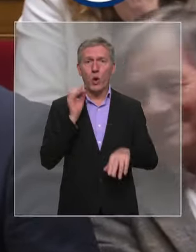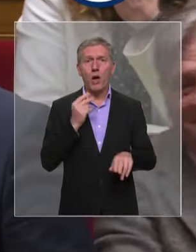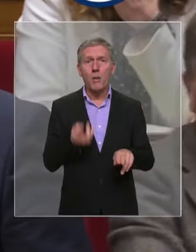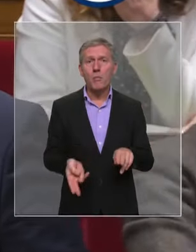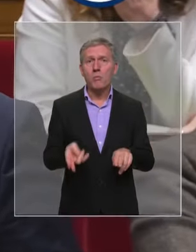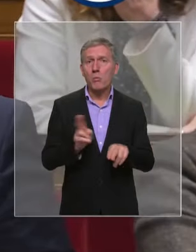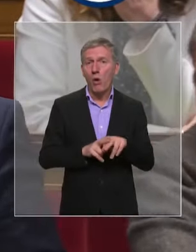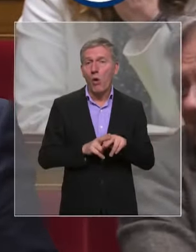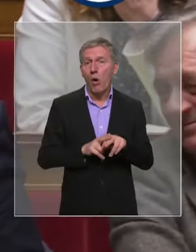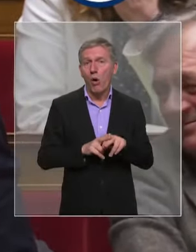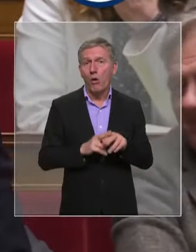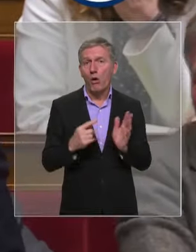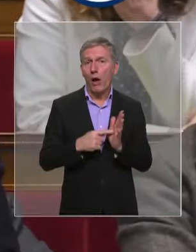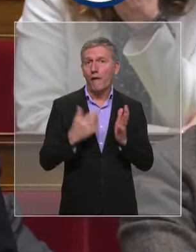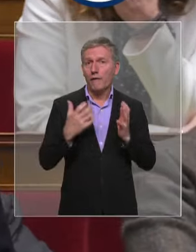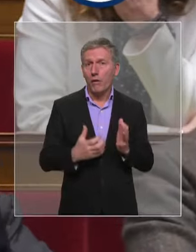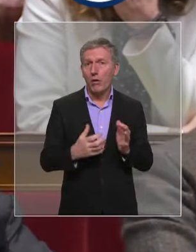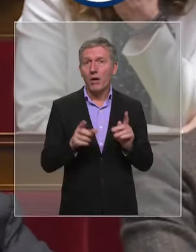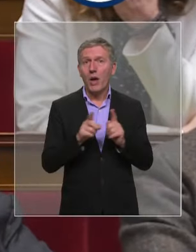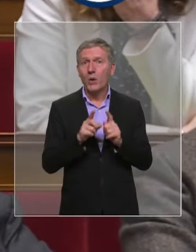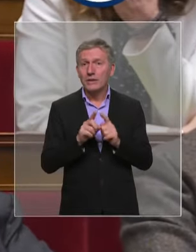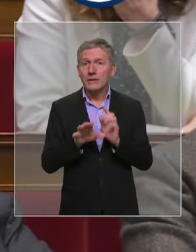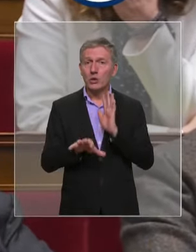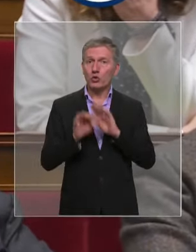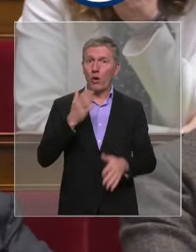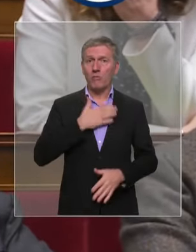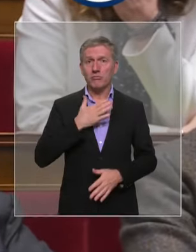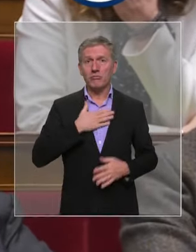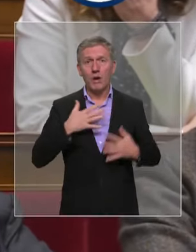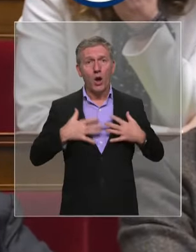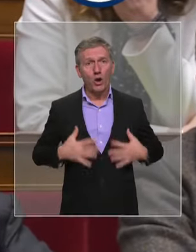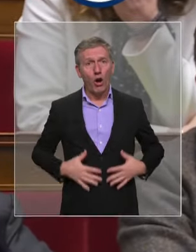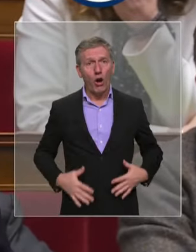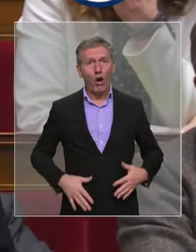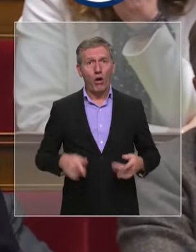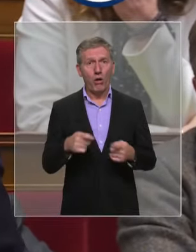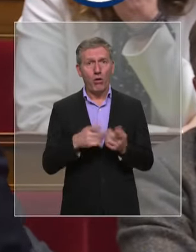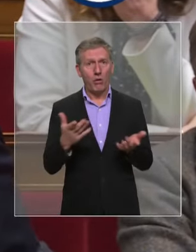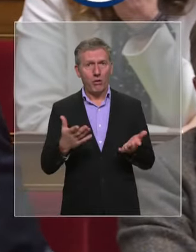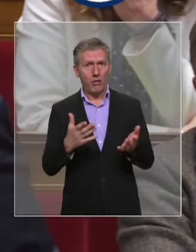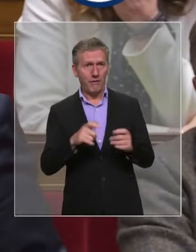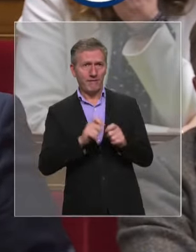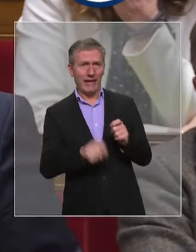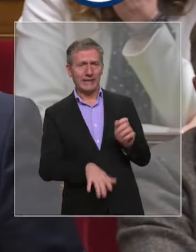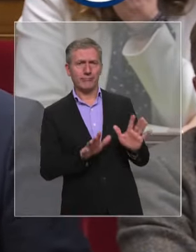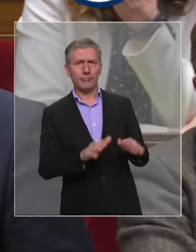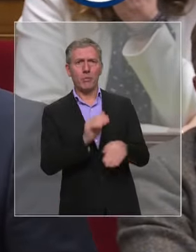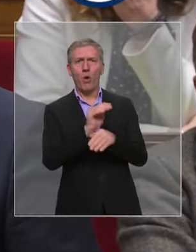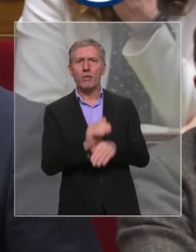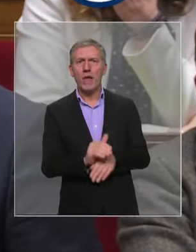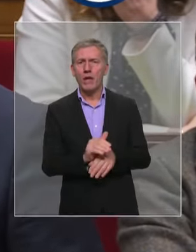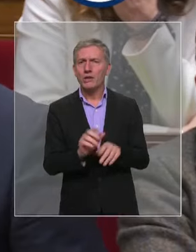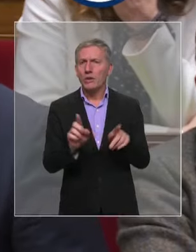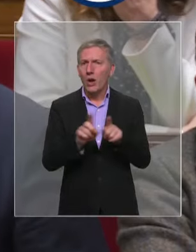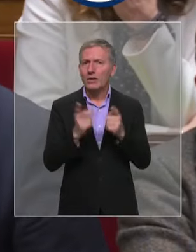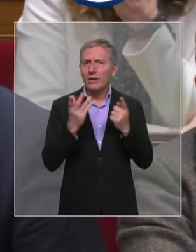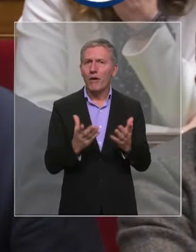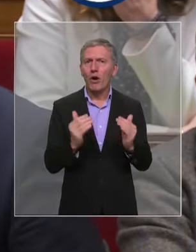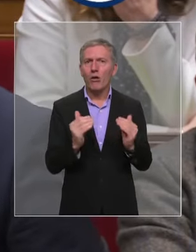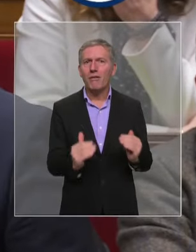à l'image de celle de disposer de son corps que nous venons de sanctuariser. C'est vouloir